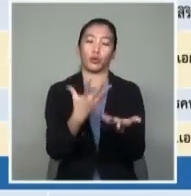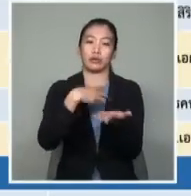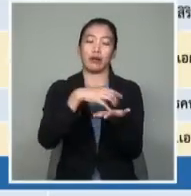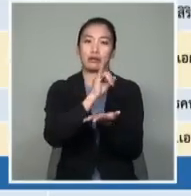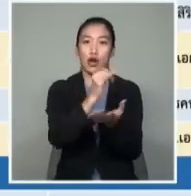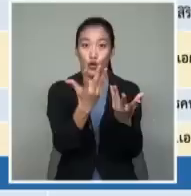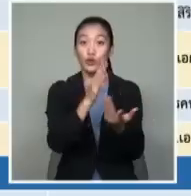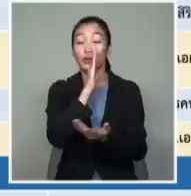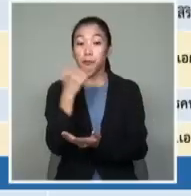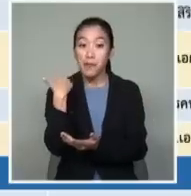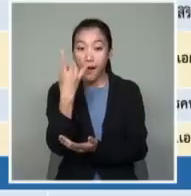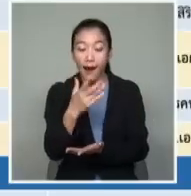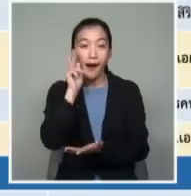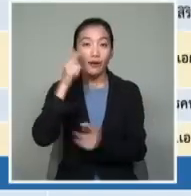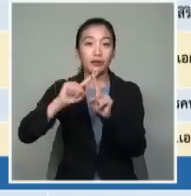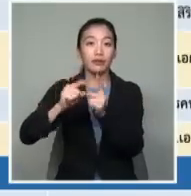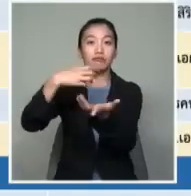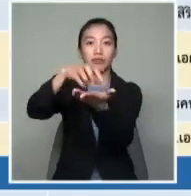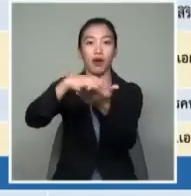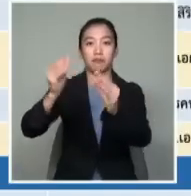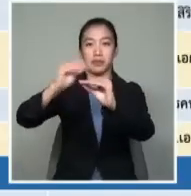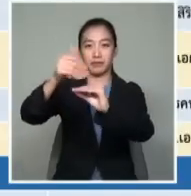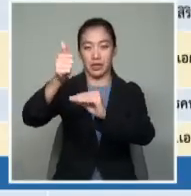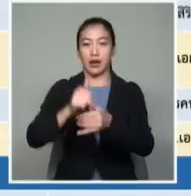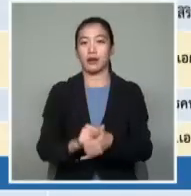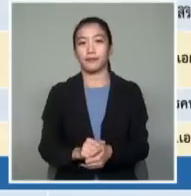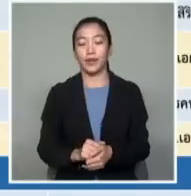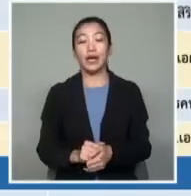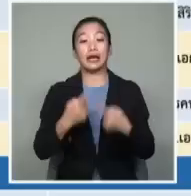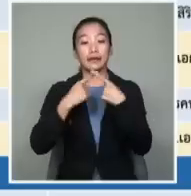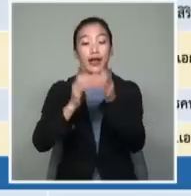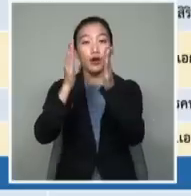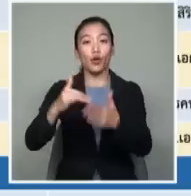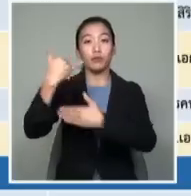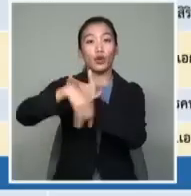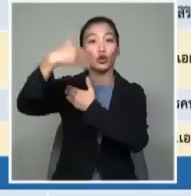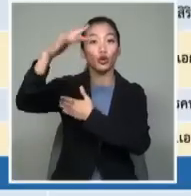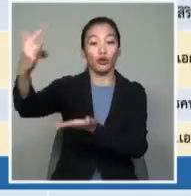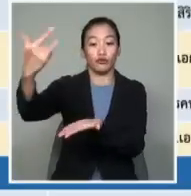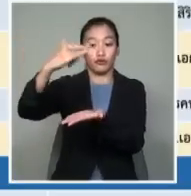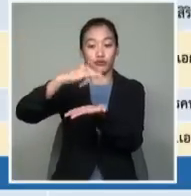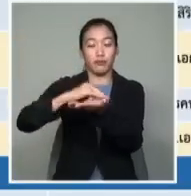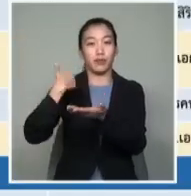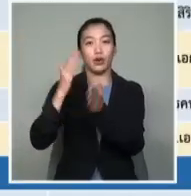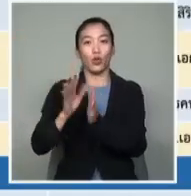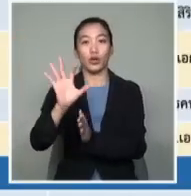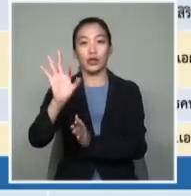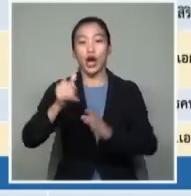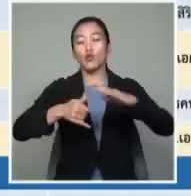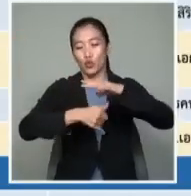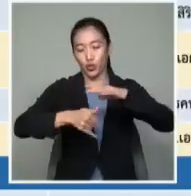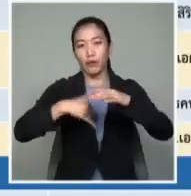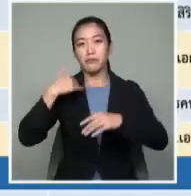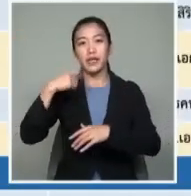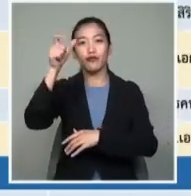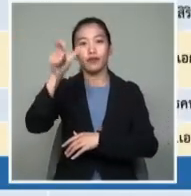มอีกครั้งหนึ่งนะคะขณะเดียวกันค่ะสำหรับคนที่เดินทางมาจากต่างประเทศและเข้าอยู่ในสเตทควอรันทีน9รายนะคะมาจากฝรั่งเศส2ราย